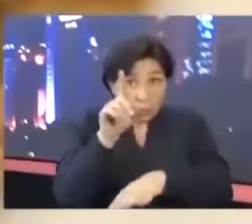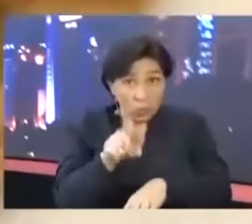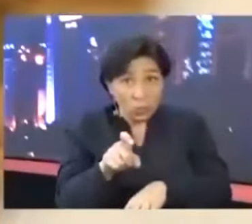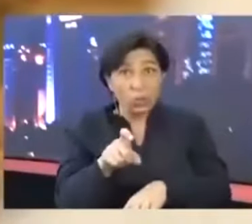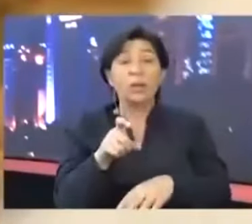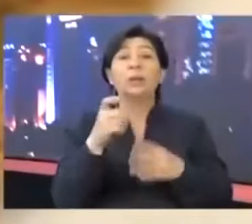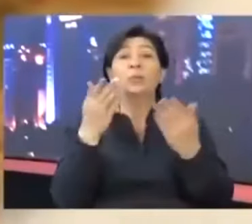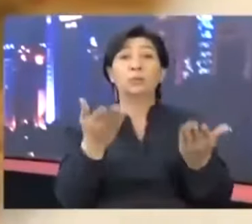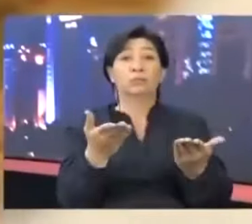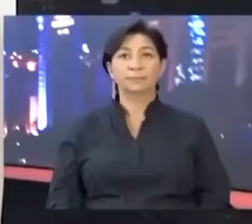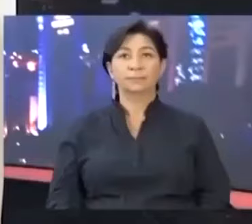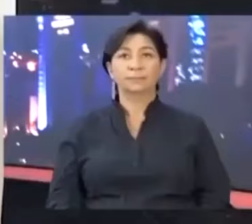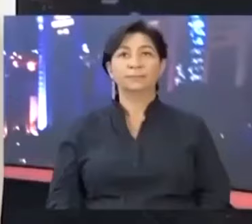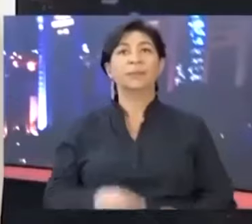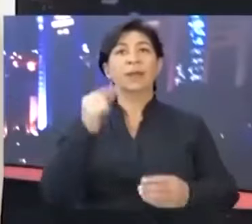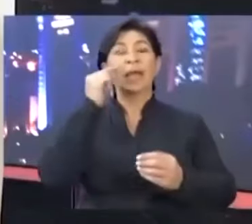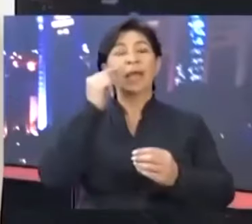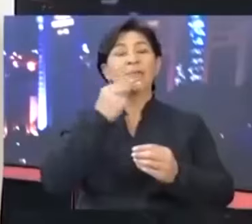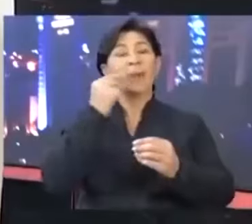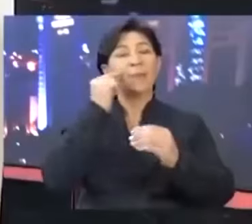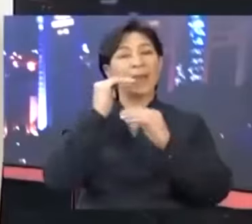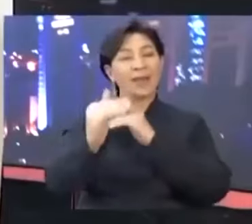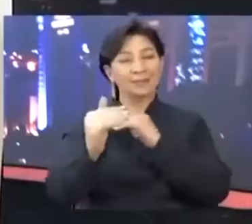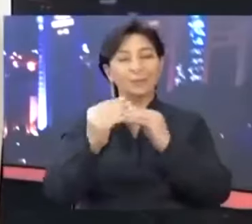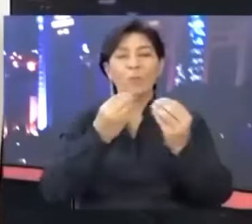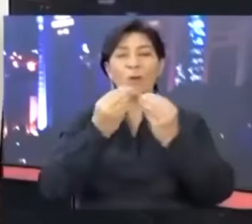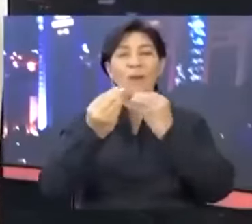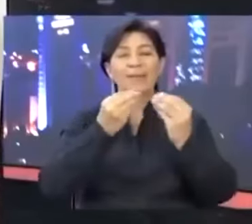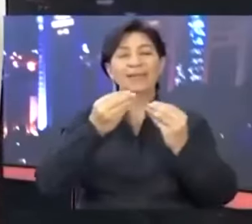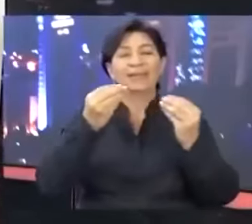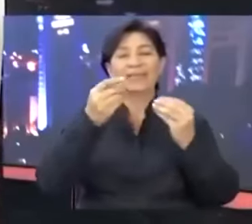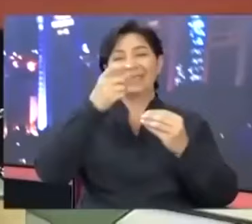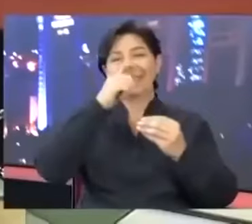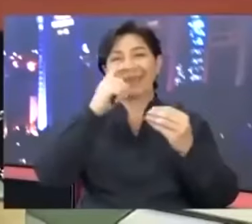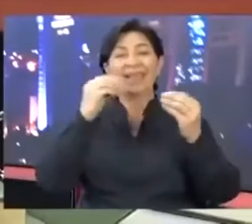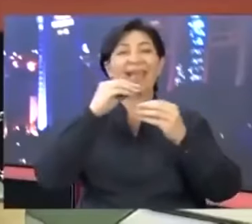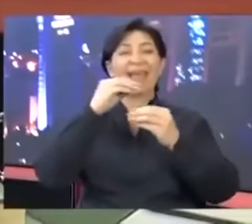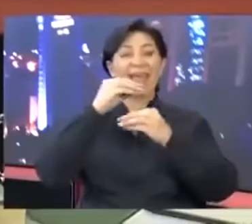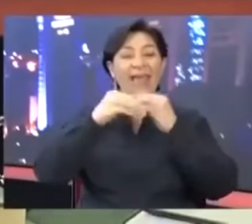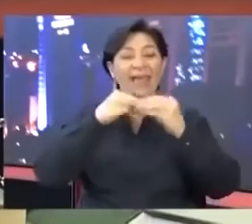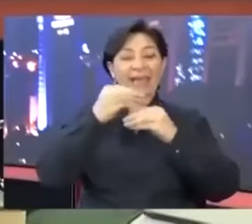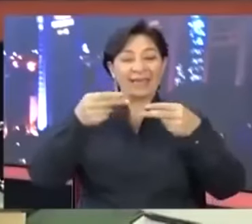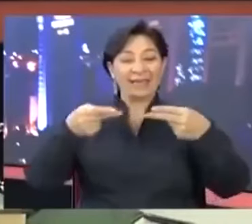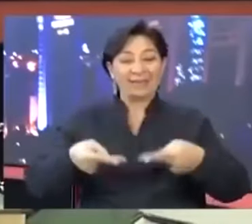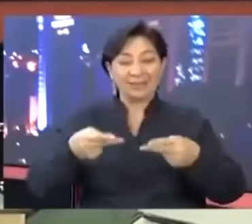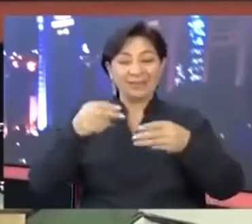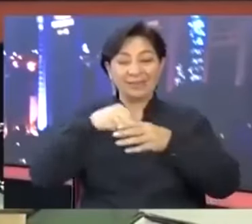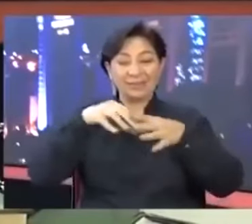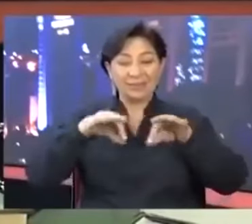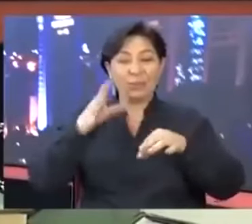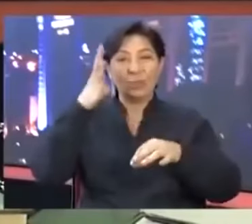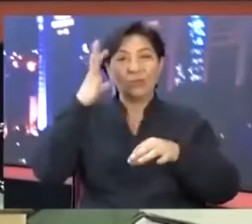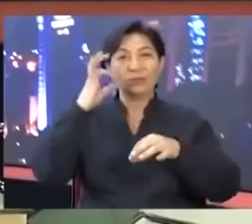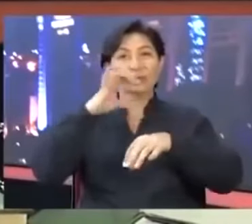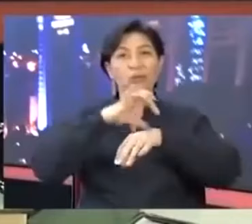iyi Hanımlar Beyler muhabbet kralının Kadir gecesine özel hazırladığı içerikle Profesör